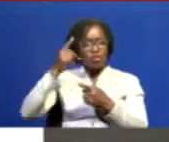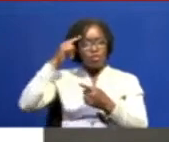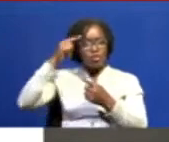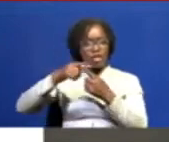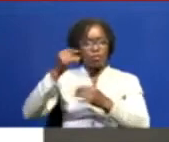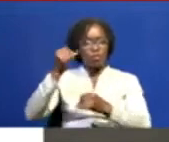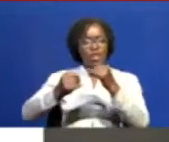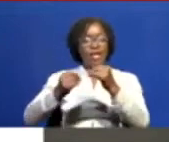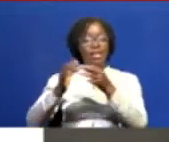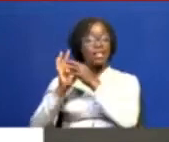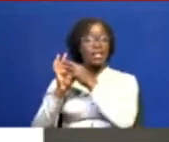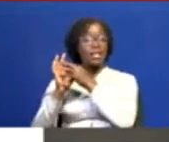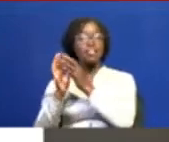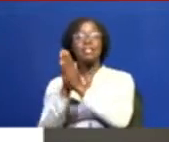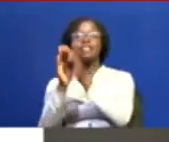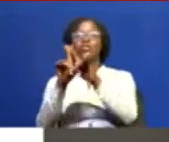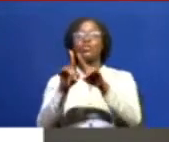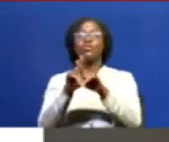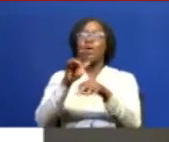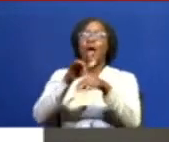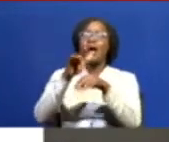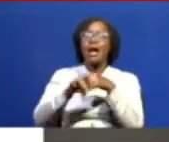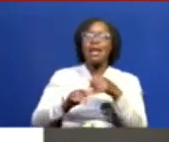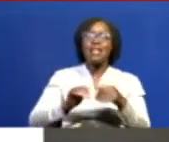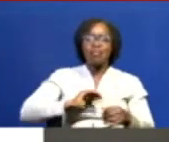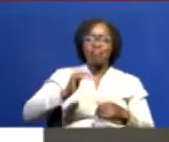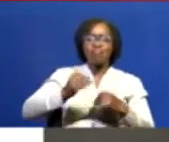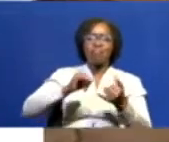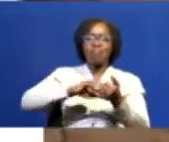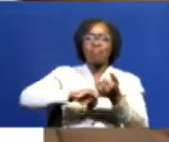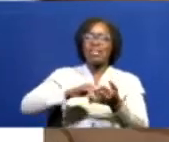kukomesha desturi hiyo pamoja na ndoa na mimba za mapema.